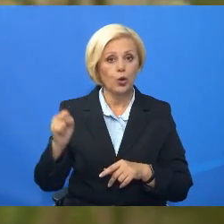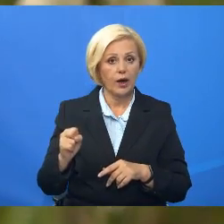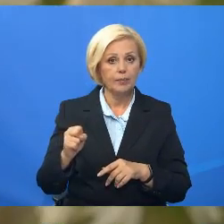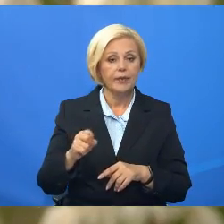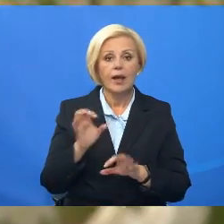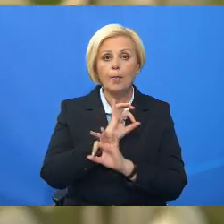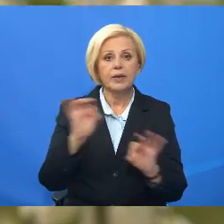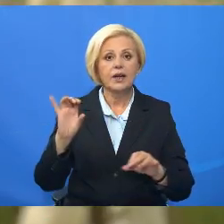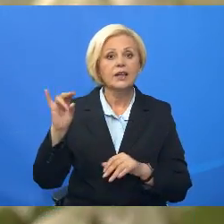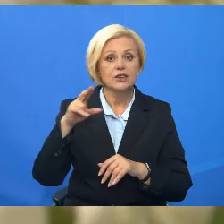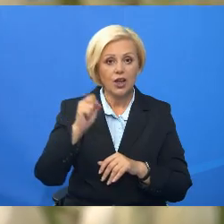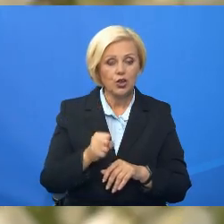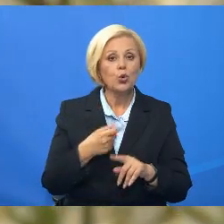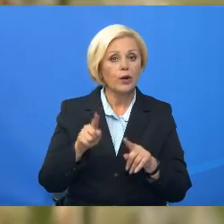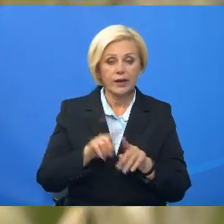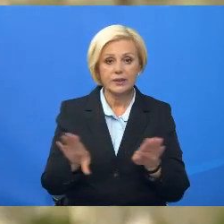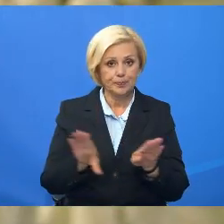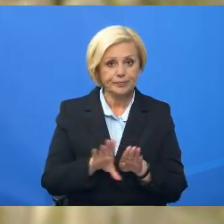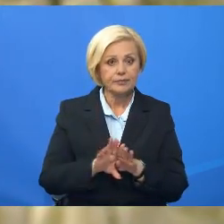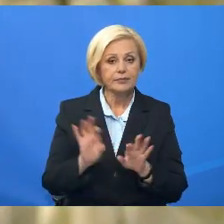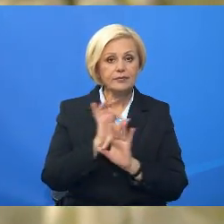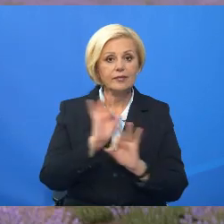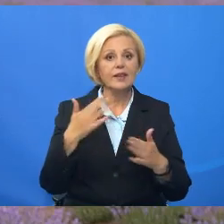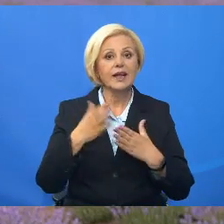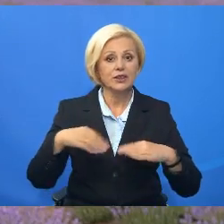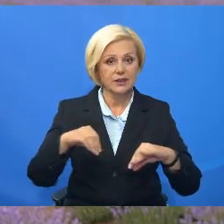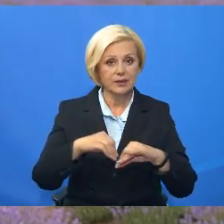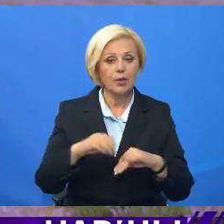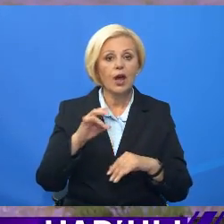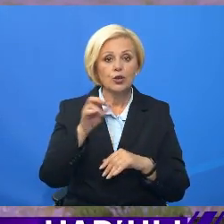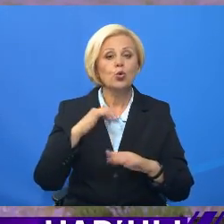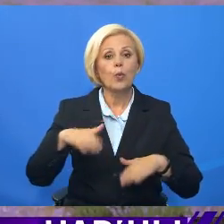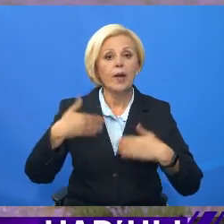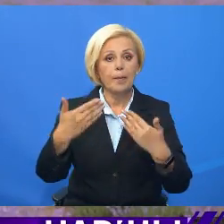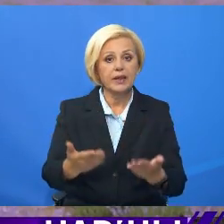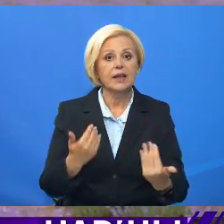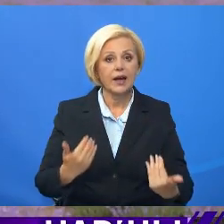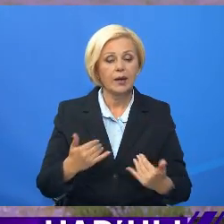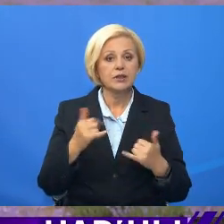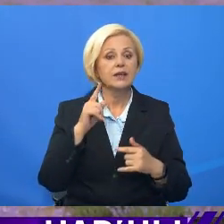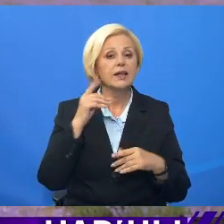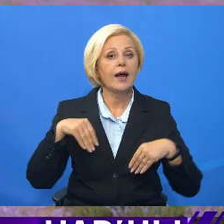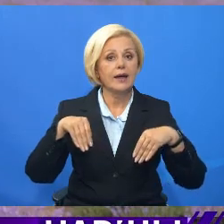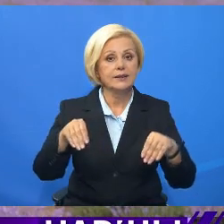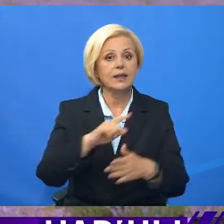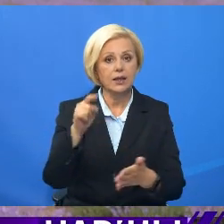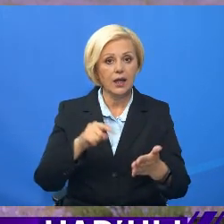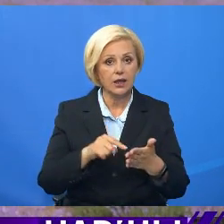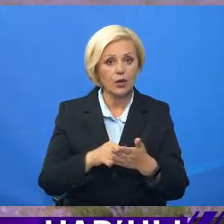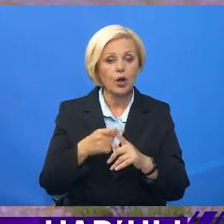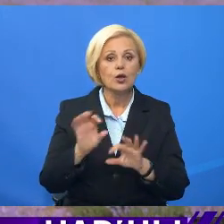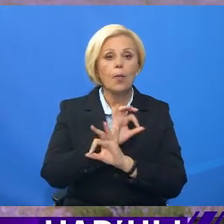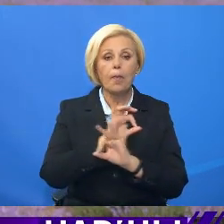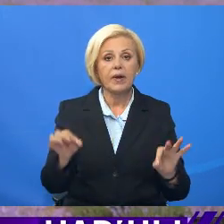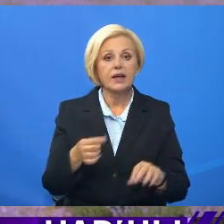Прекрасная юка, изюминка тоже нашай сім'і. Мы юку еще предлагаем сейчас для озеленения города, потому что она прекрасно